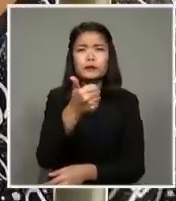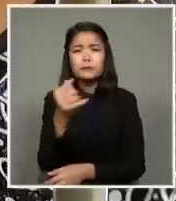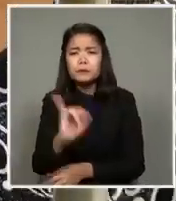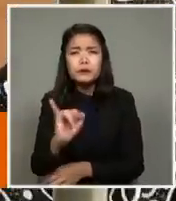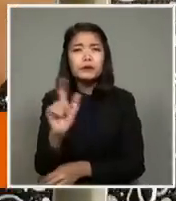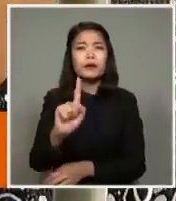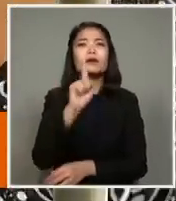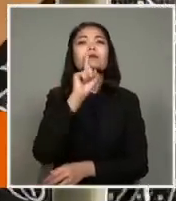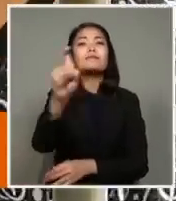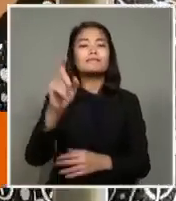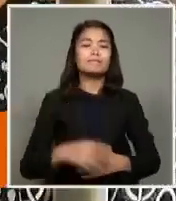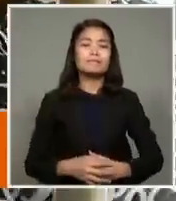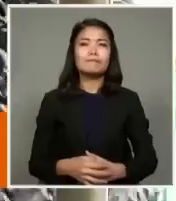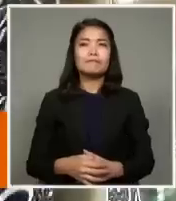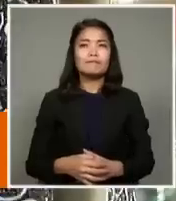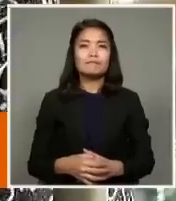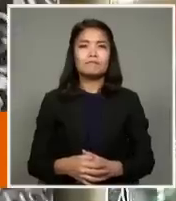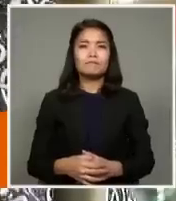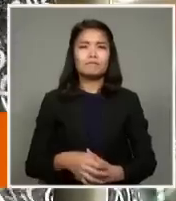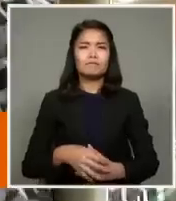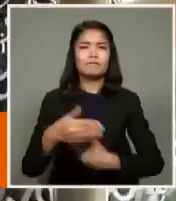เมื่อก่อนยังไงบ้างคะพี ่เยอะเลยค่ะ